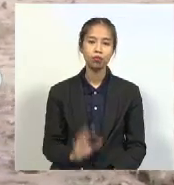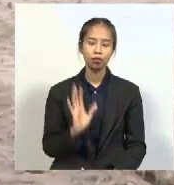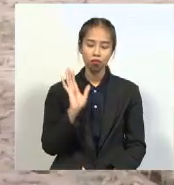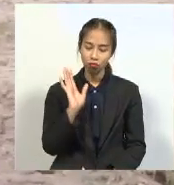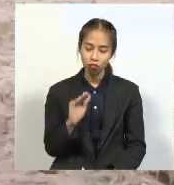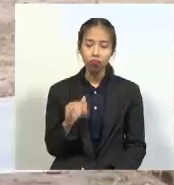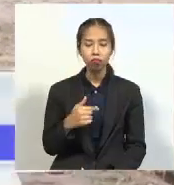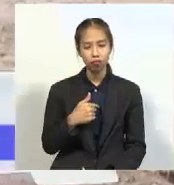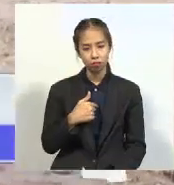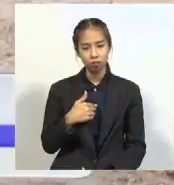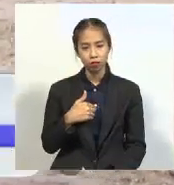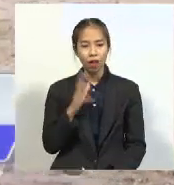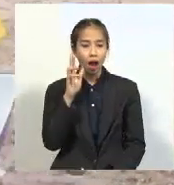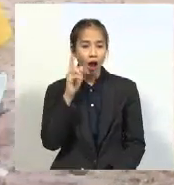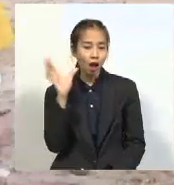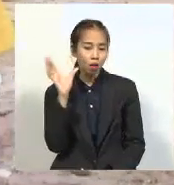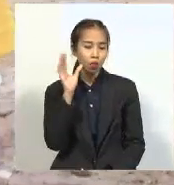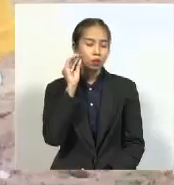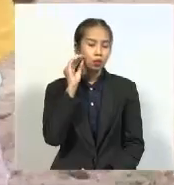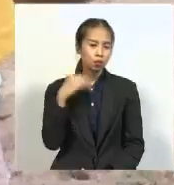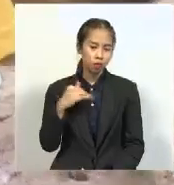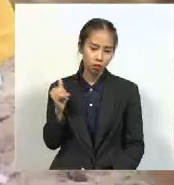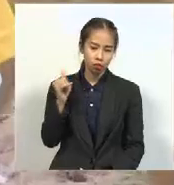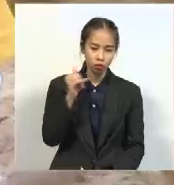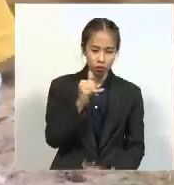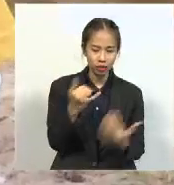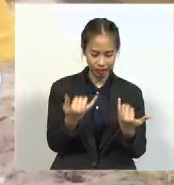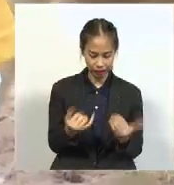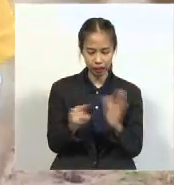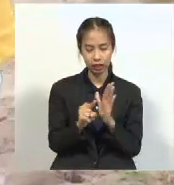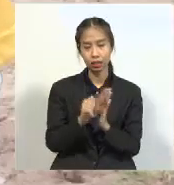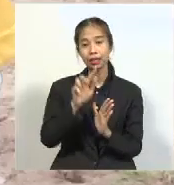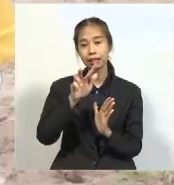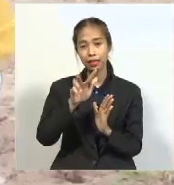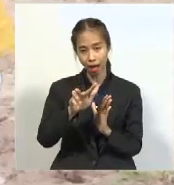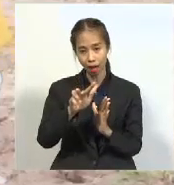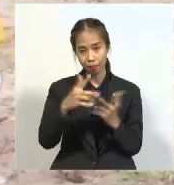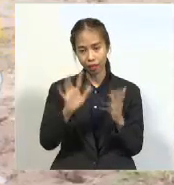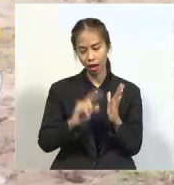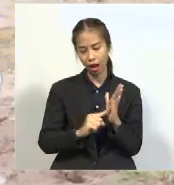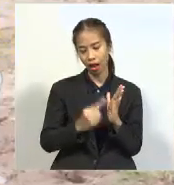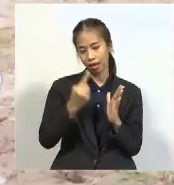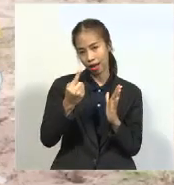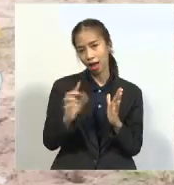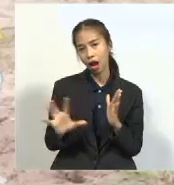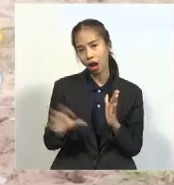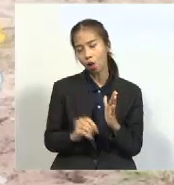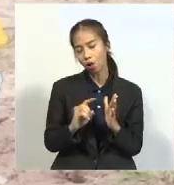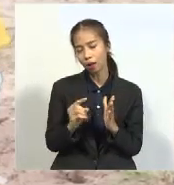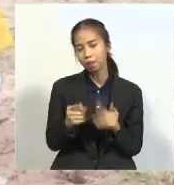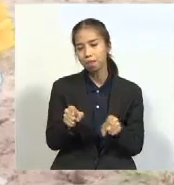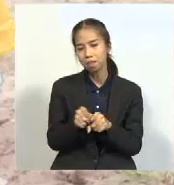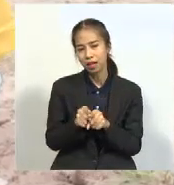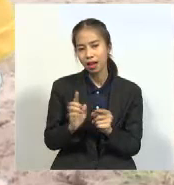ตามที่ได้ยินข่าวแล้วก็เลยมาครั้งนี้เป็นครั้งที่3 ก็มาครั้งแรกก็เอาหัวอาหารมาให้